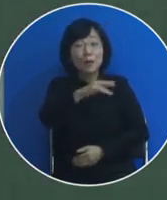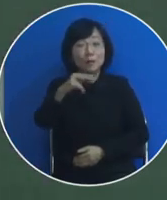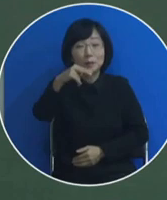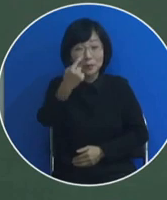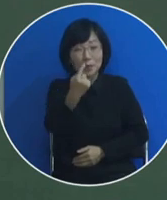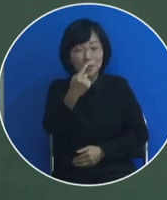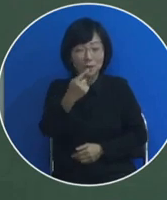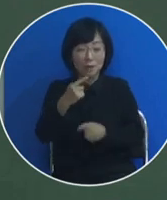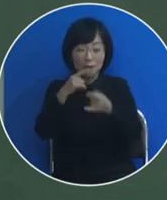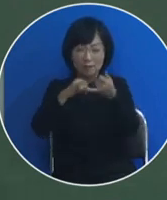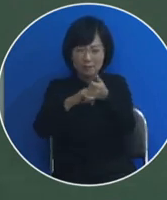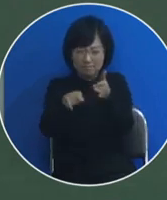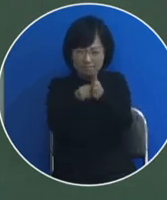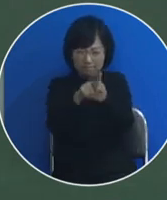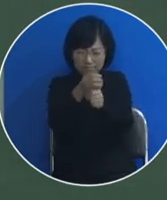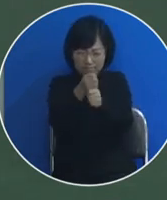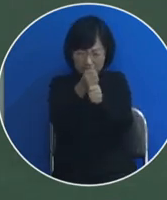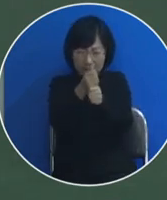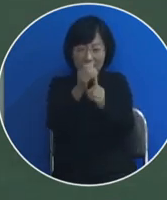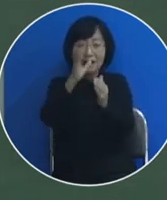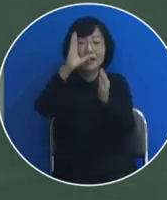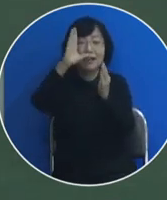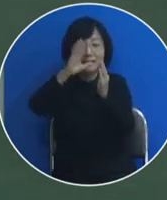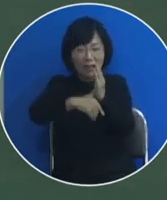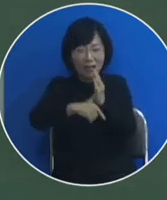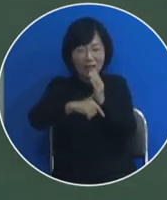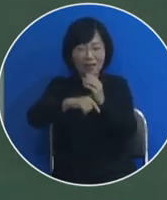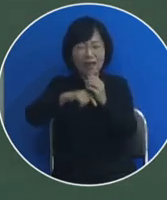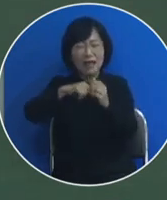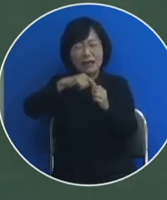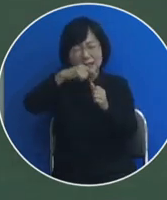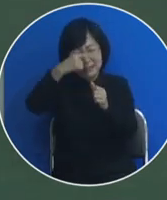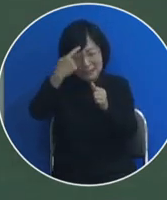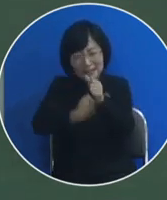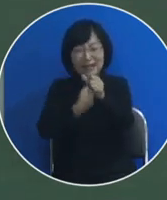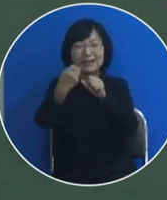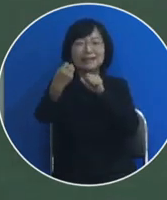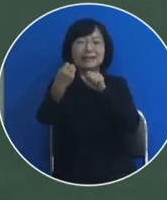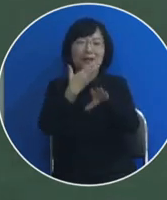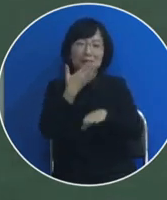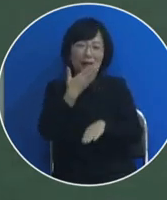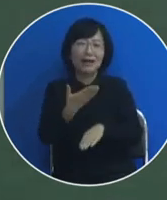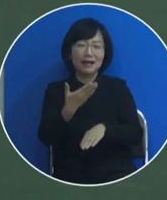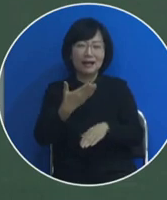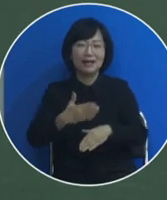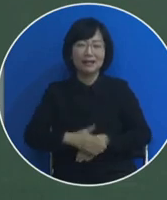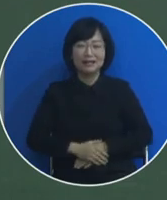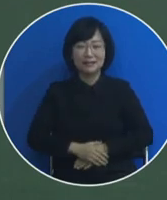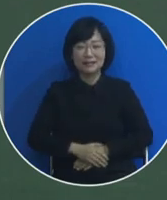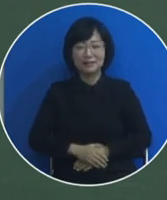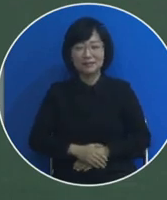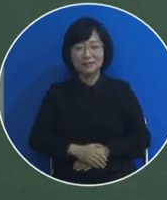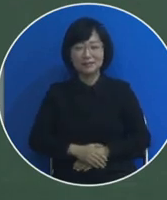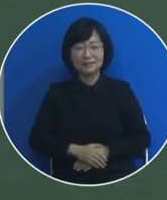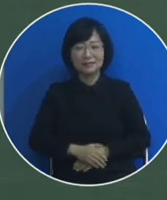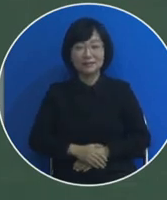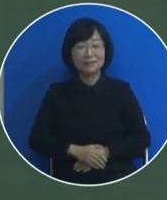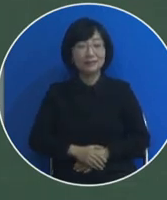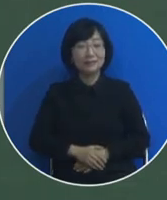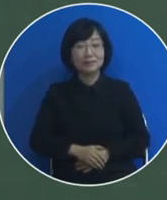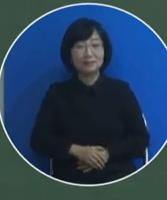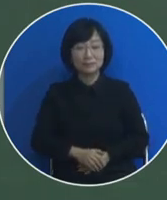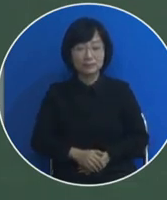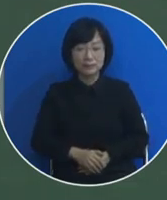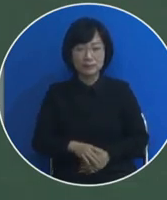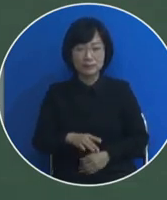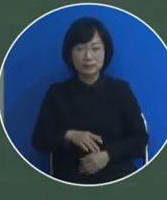되겠다가 아니라 받을 수밖에 없는 거예요. If you really enter into this answer, it's not that you have to receive answers. You have no choice but to receive 오히려 answers. 오히려 물질을